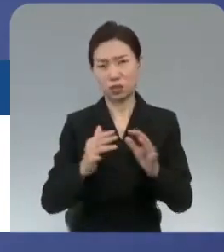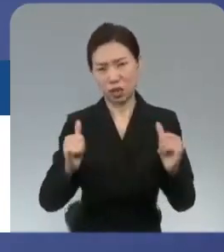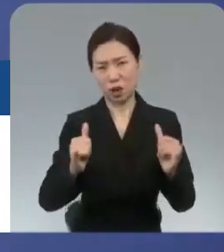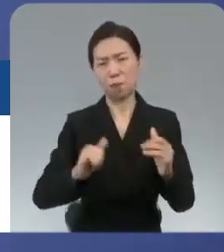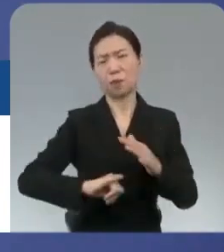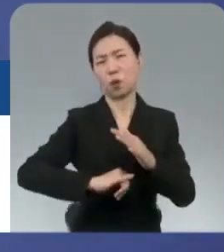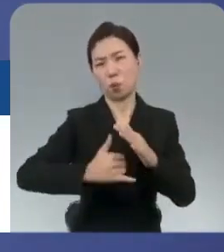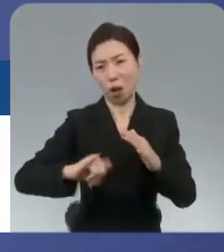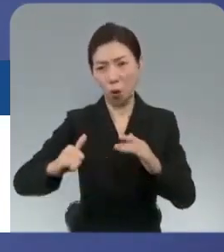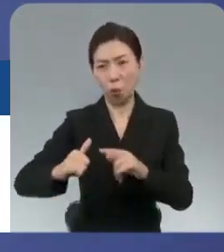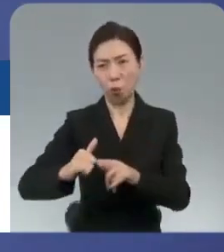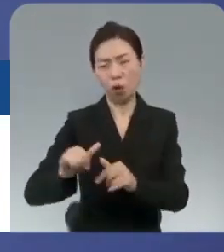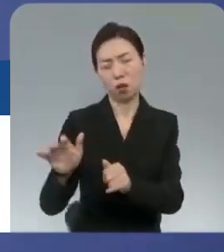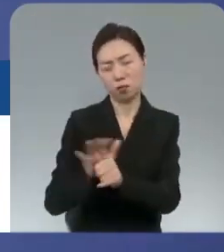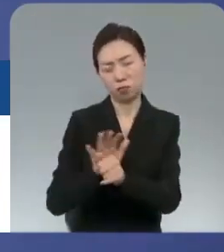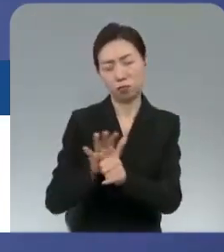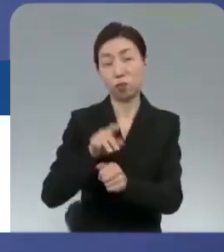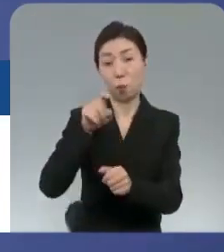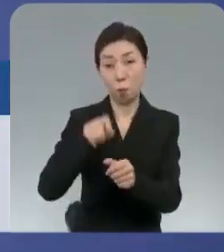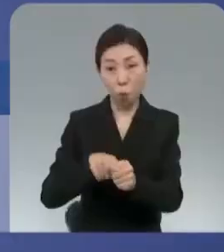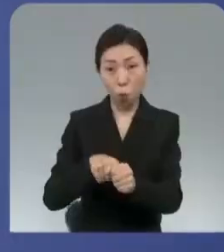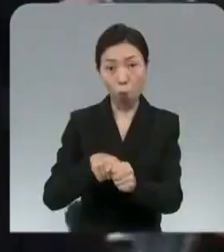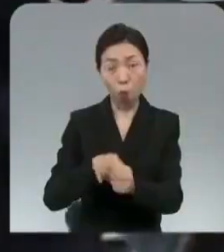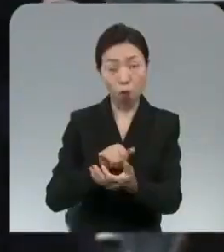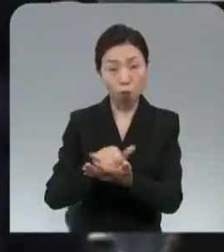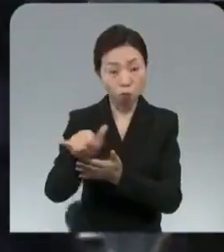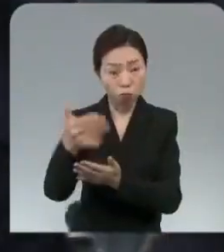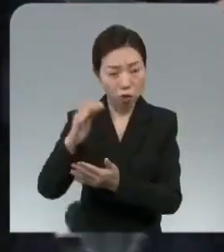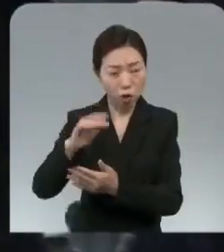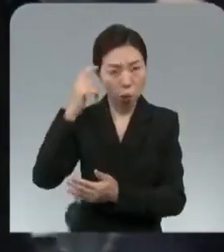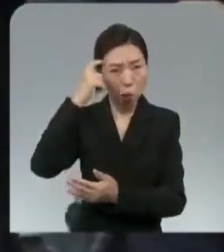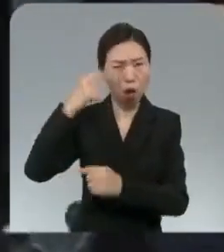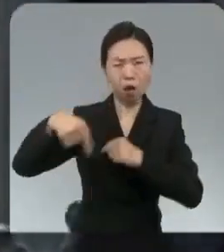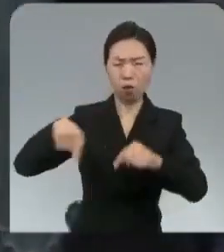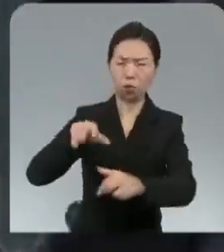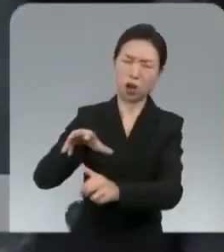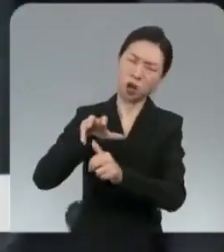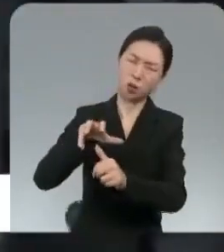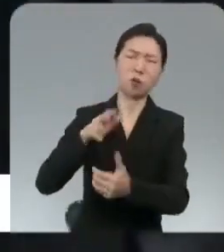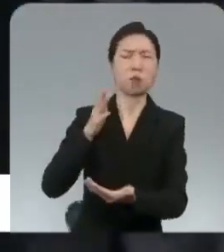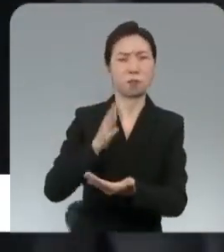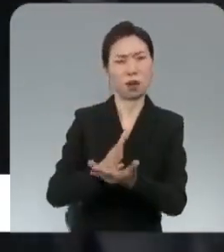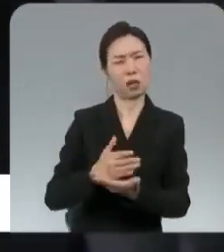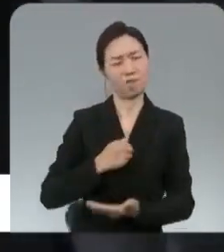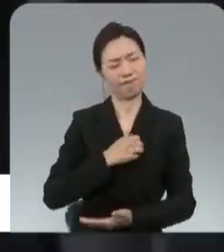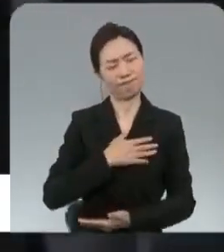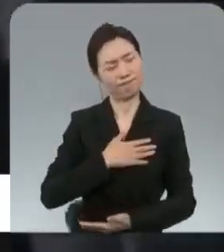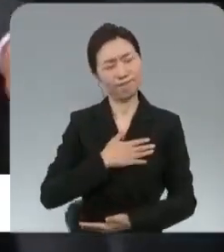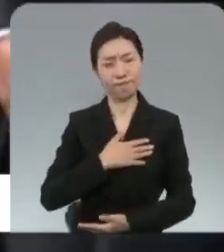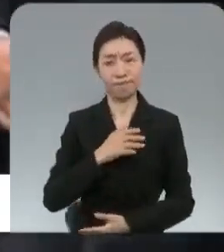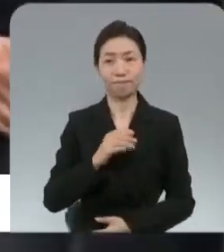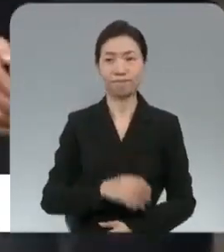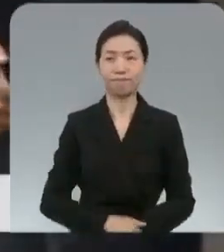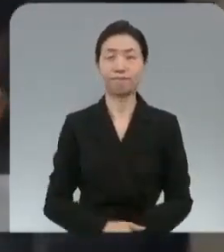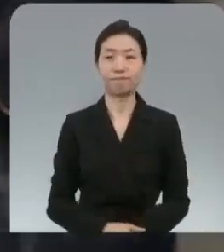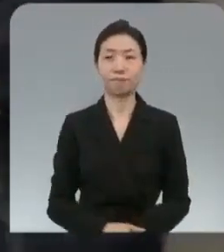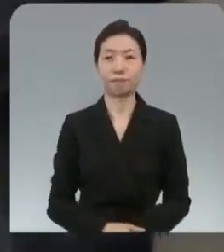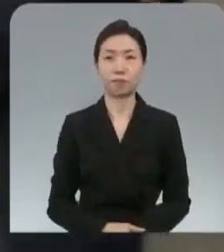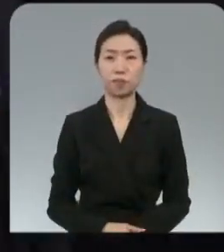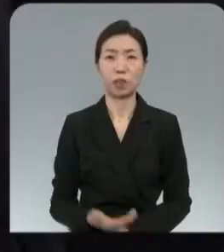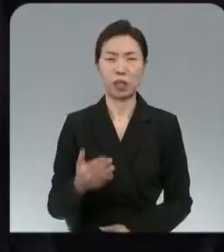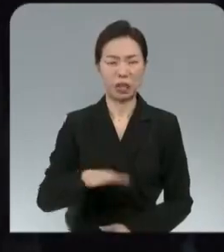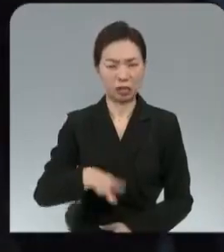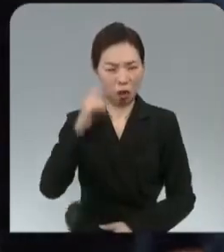같은 스푼마저 활용되는 것은 유감입니다. 하지만 극심한 교통정체를 미리 감안하지 않고 빠듯한